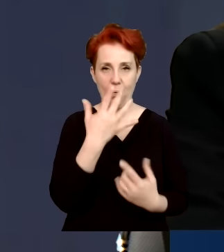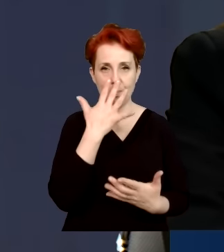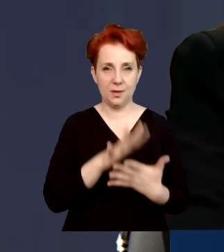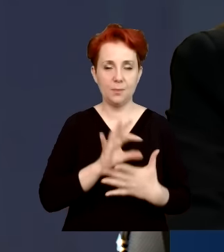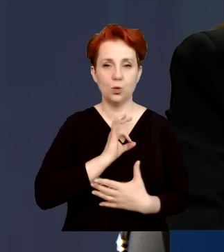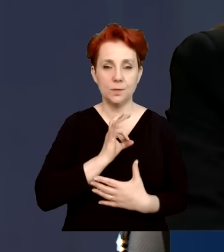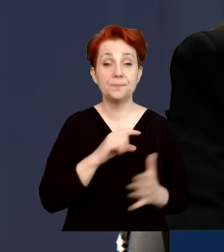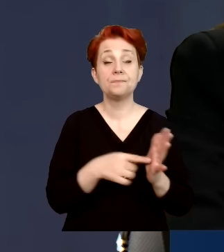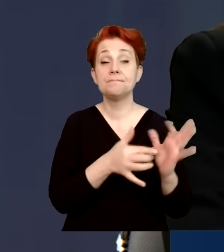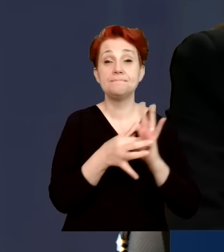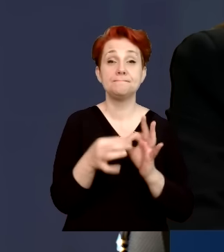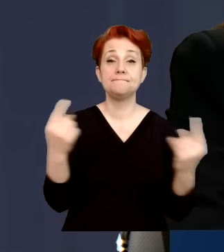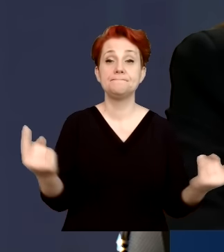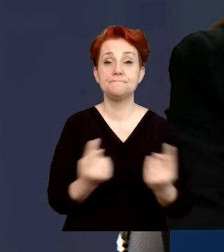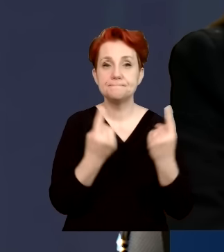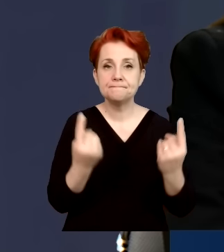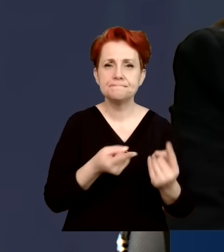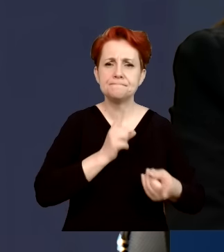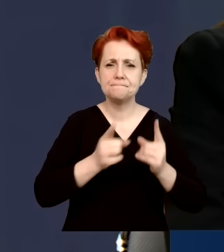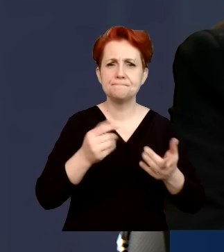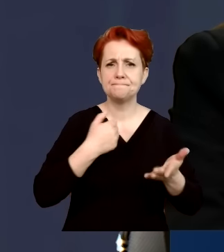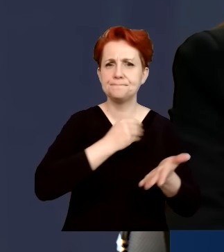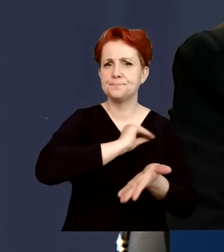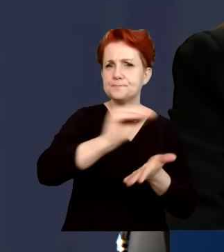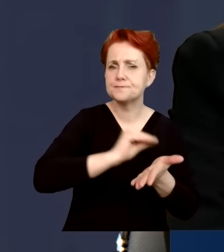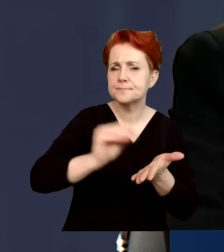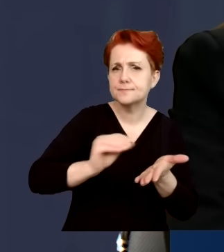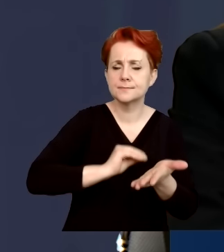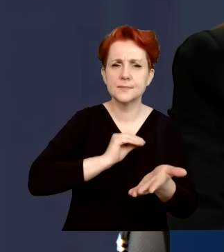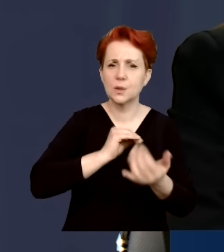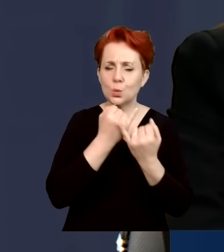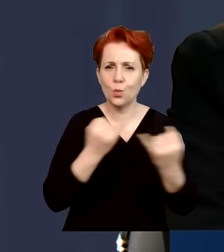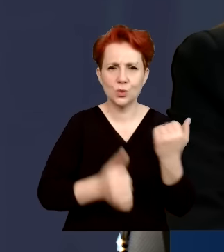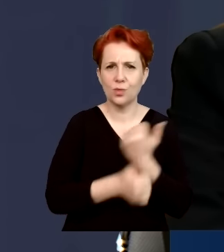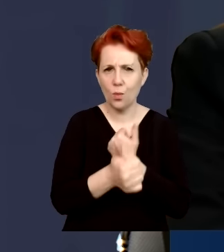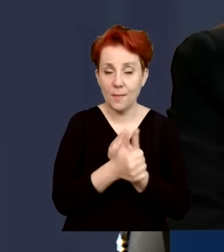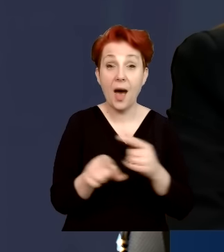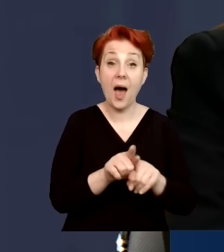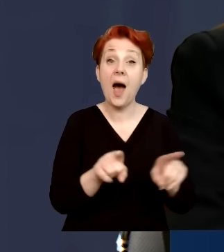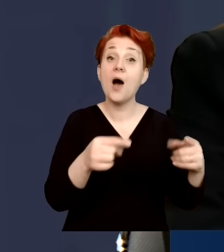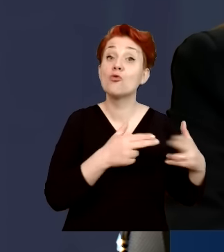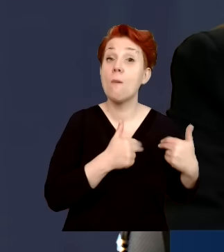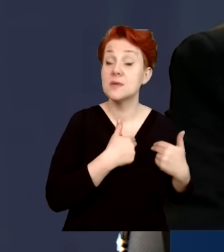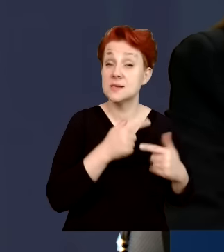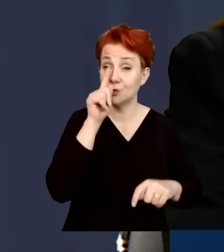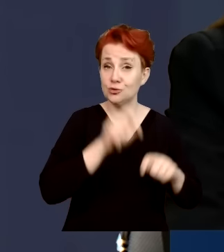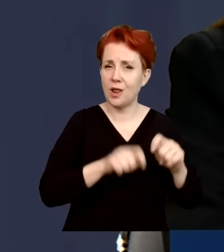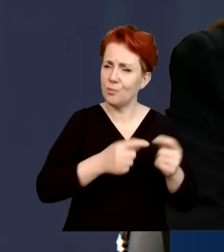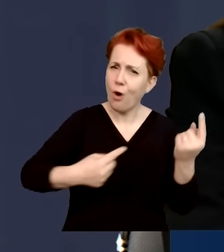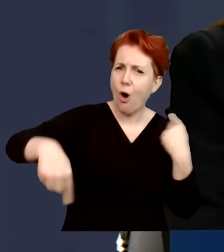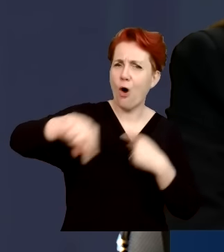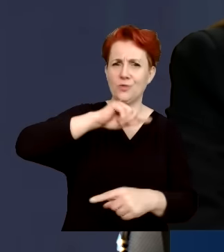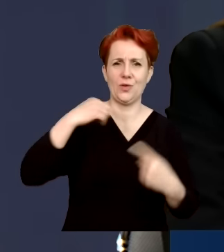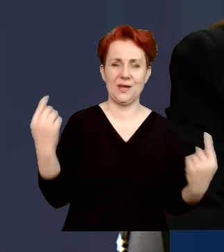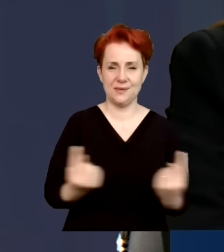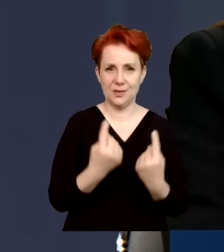sytuacją, w której tak szybko zostały napisane różnego rodzaju dokumenty, gdzie właśnie na komisji śledczej była ta odwrotna sytuacja, w której